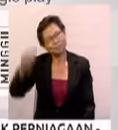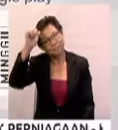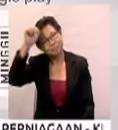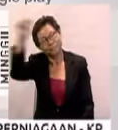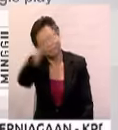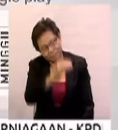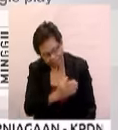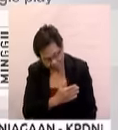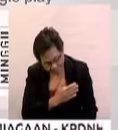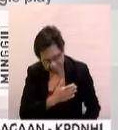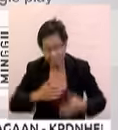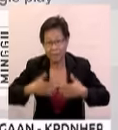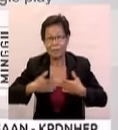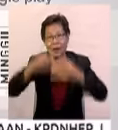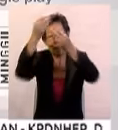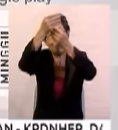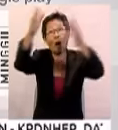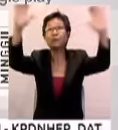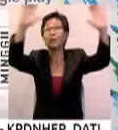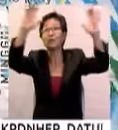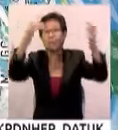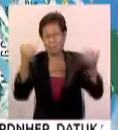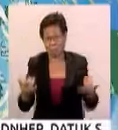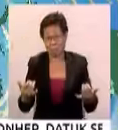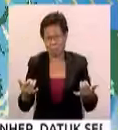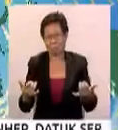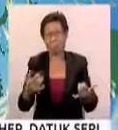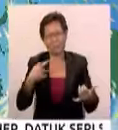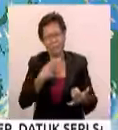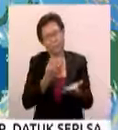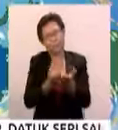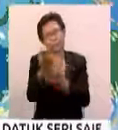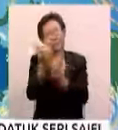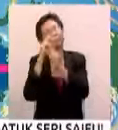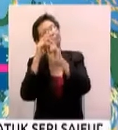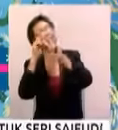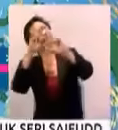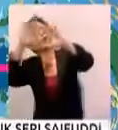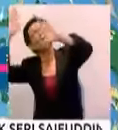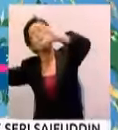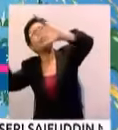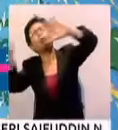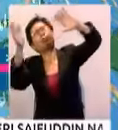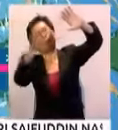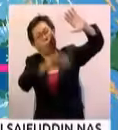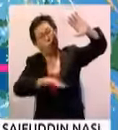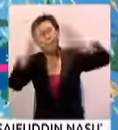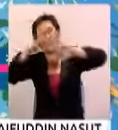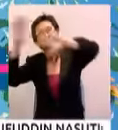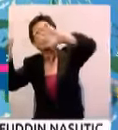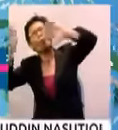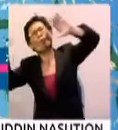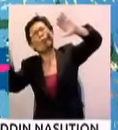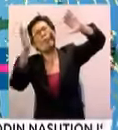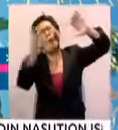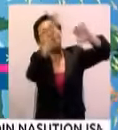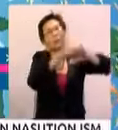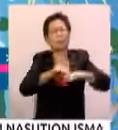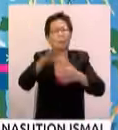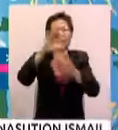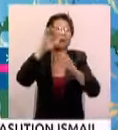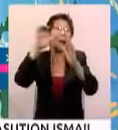Assalamualaikum dan salam sejahtera. Informasi cuaca untuk malam ini kita teruskan sahaja dengan melihat corak tiupan angin untuk rantau negara. Dan menerusi